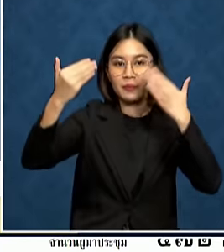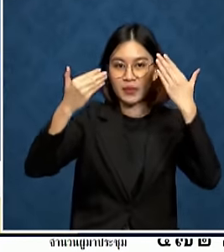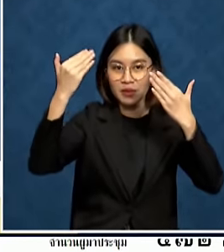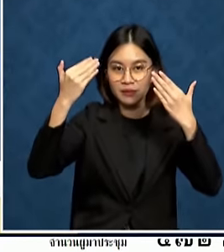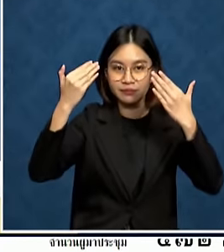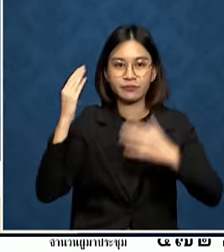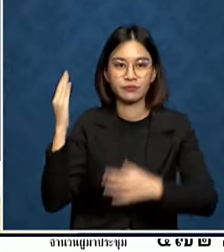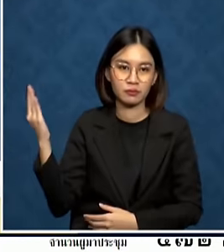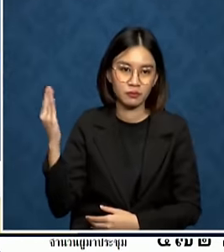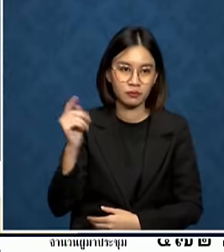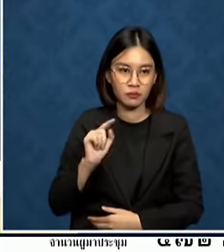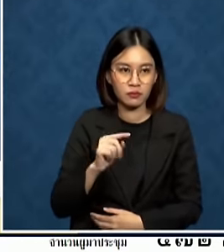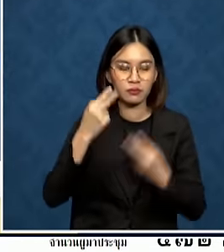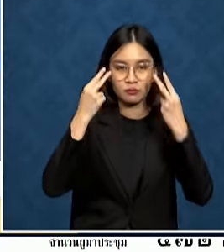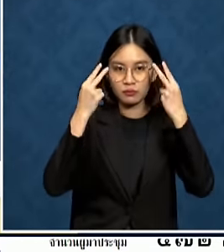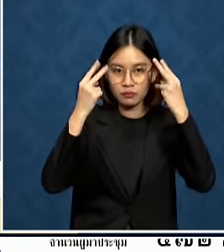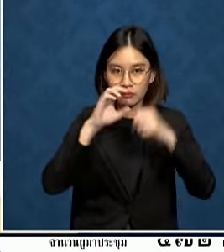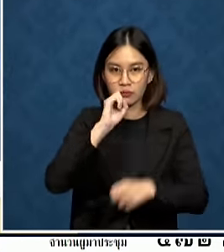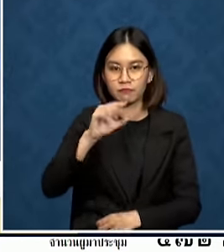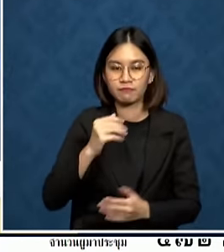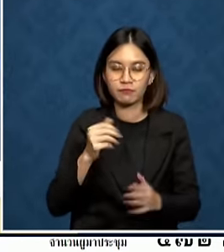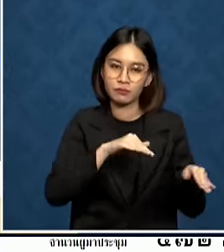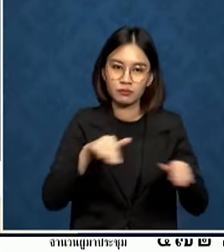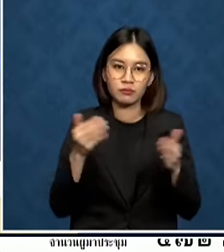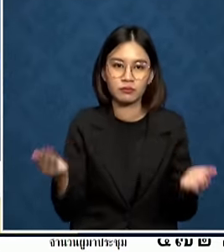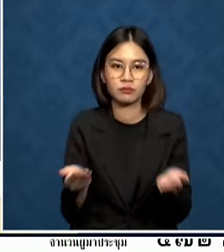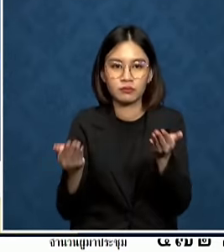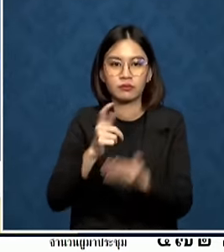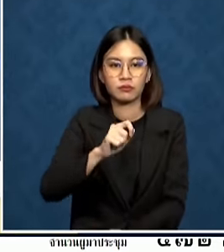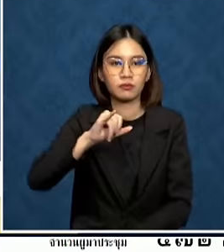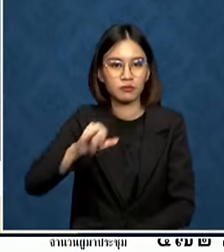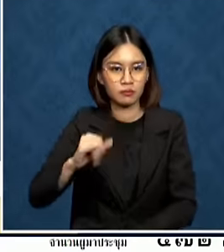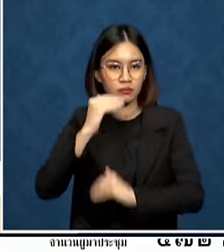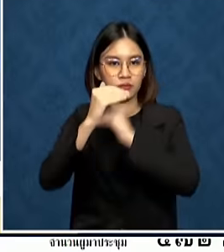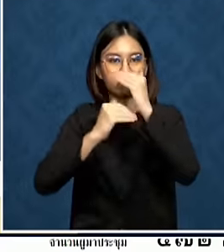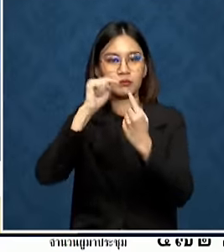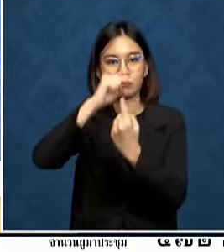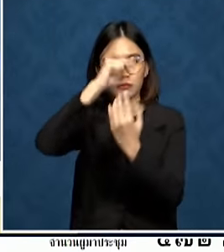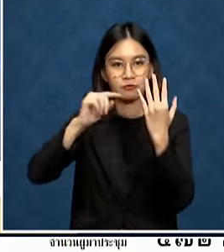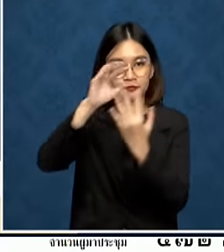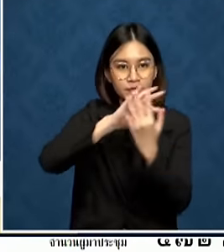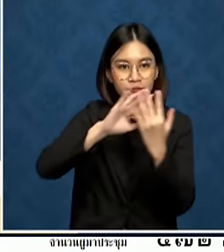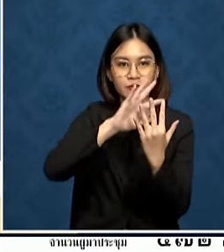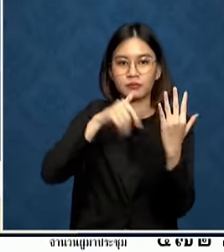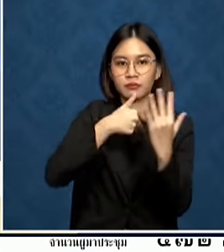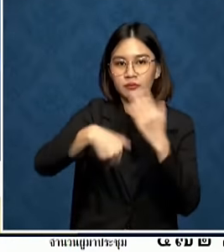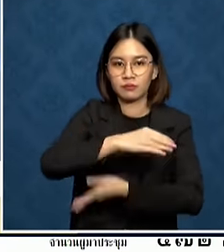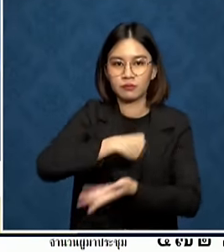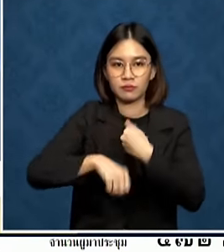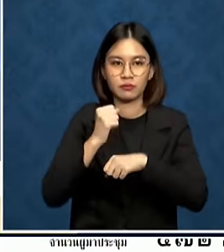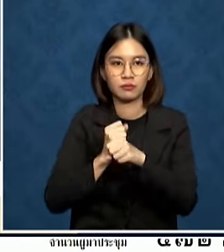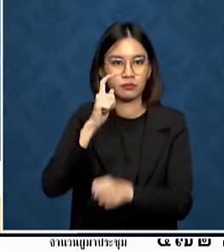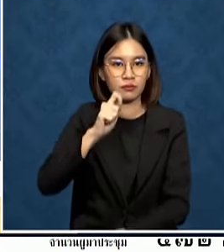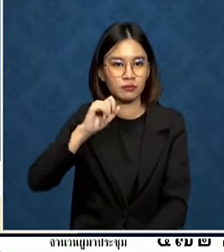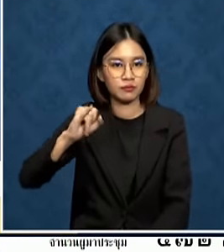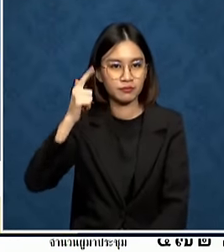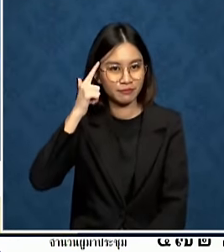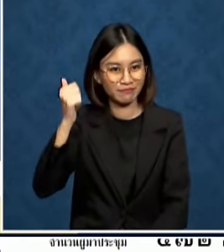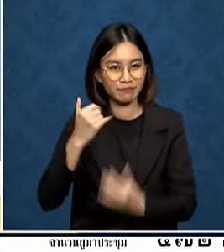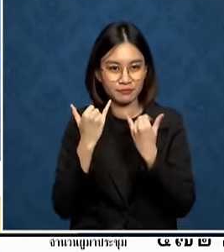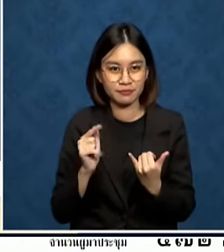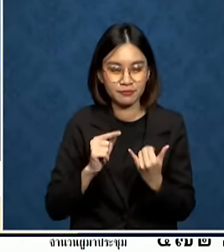Dayนะครับท่านนายกยืนยันว่าพร้อมสนับสนุนให้อุตสาหกรรม AIเติบโตในไทยท่านพูดถึงแผนปฏิบัติการด้านปัญญาประดิษฐ์แห่งชาติฉบับปัจจุบันด้วยว่า